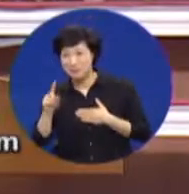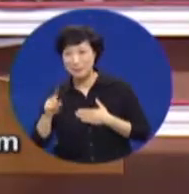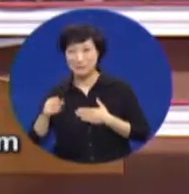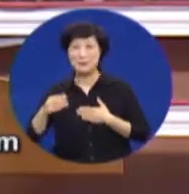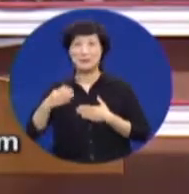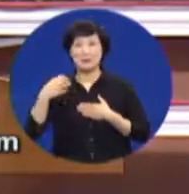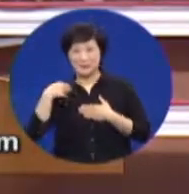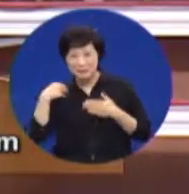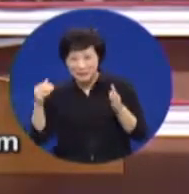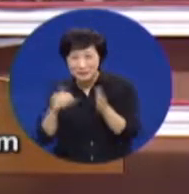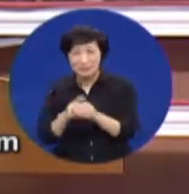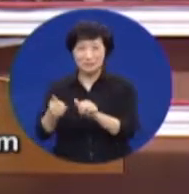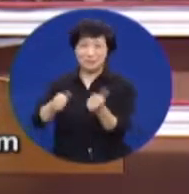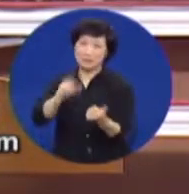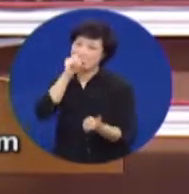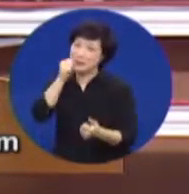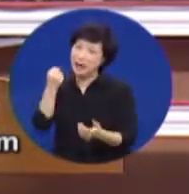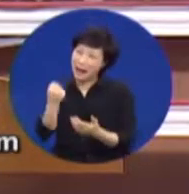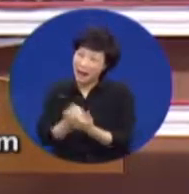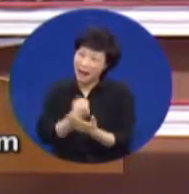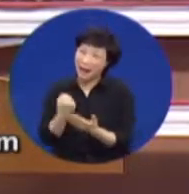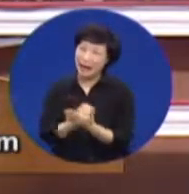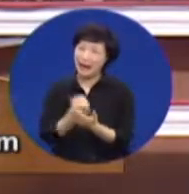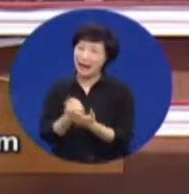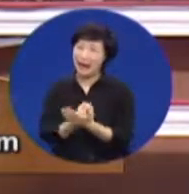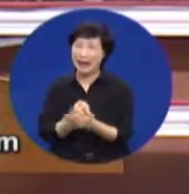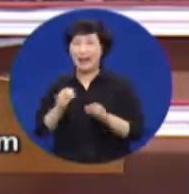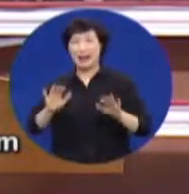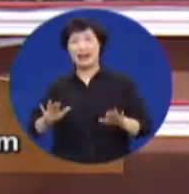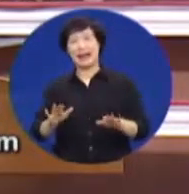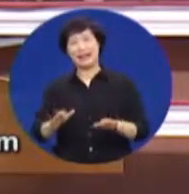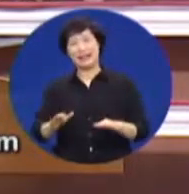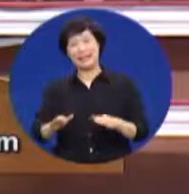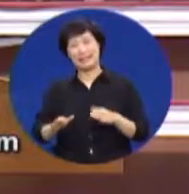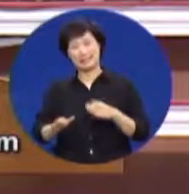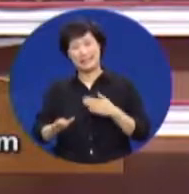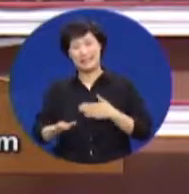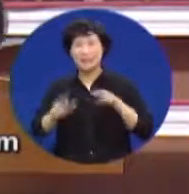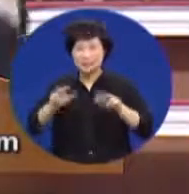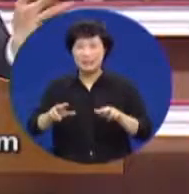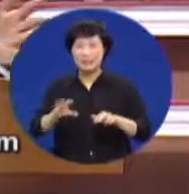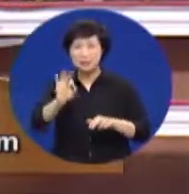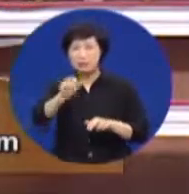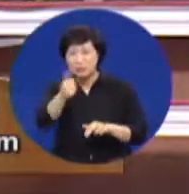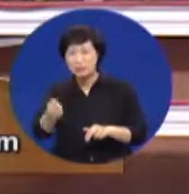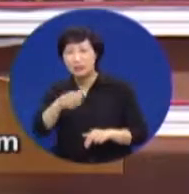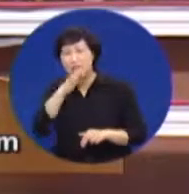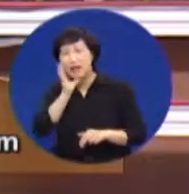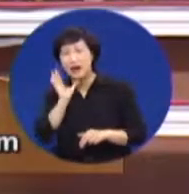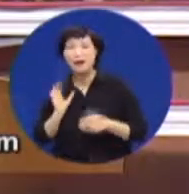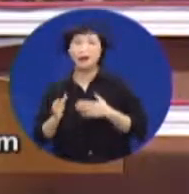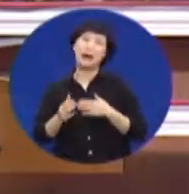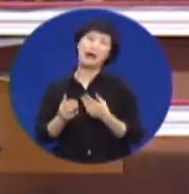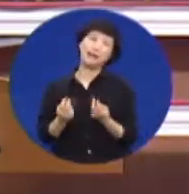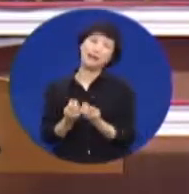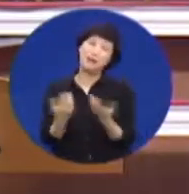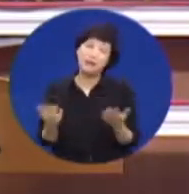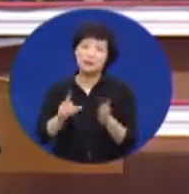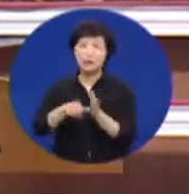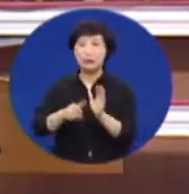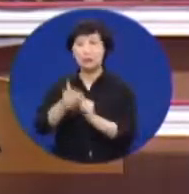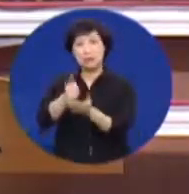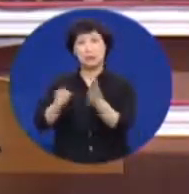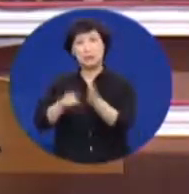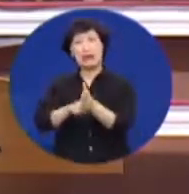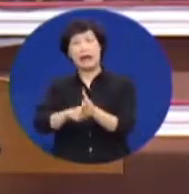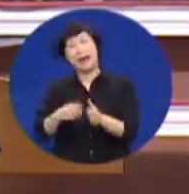하고 죽었으면 좋겠는데 세상에 어떻게 돈도 없고 다 늙어서 아무것도 모를 때 예수 믿어서